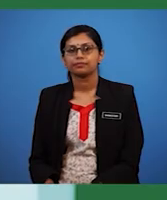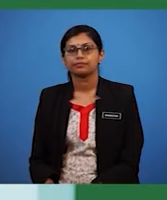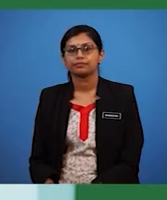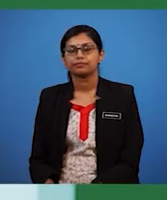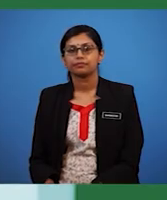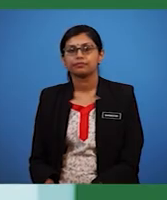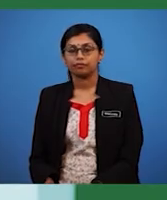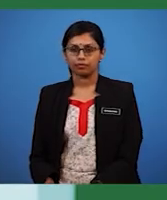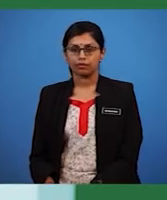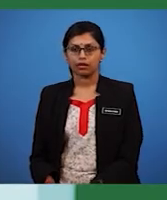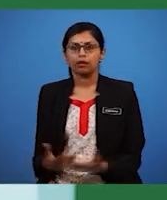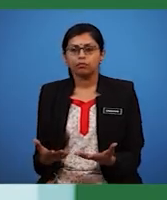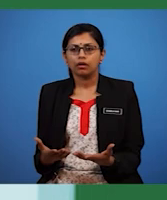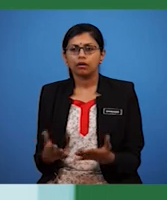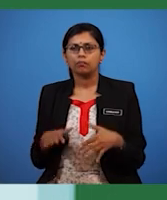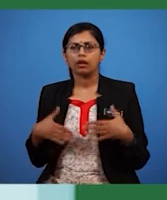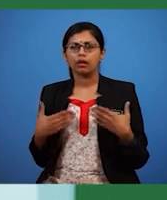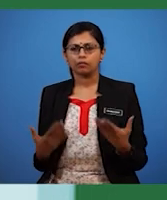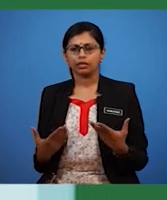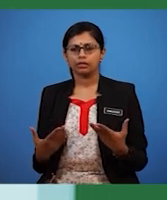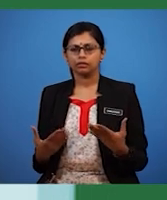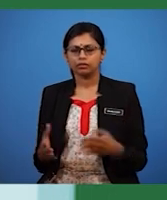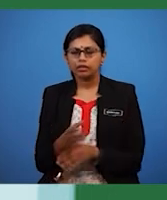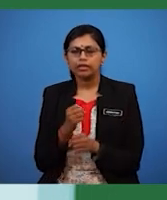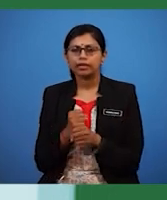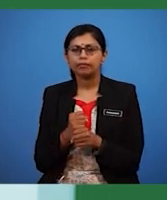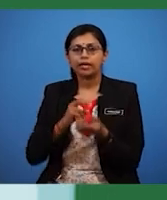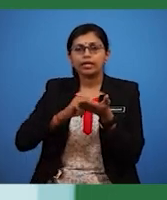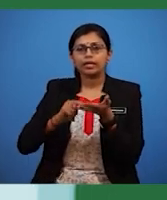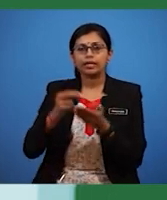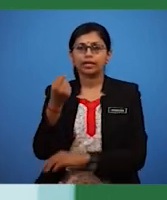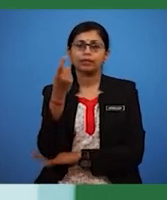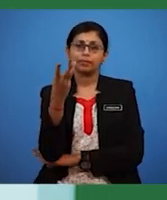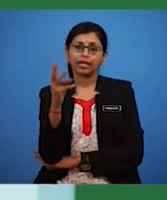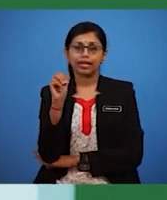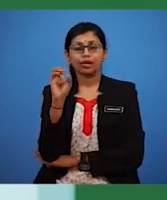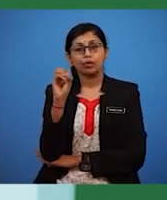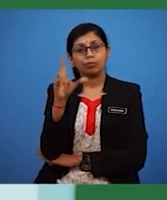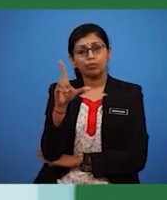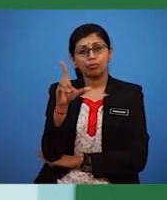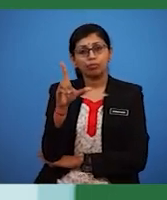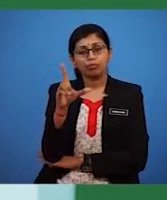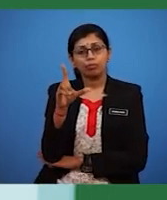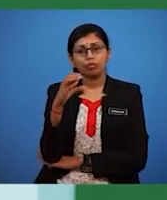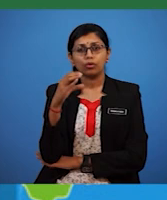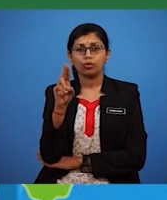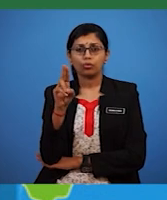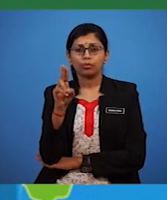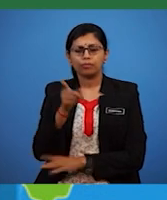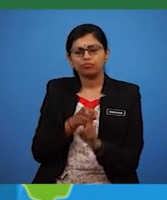Alamak, bagaimana cikgu nak dapatkan nilai bilangan mol logam kuprum yang